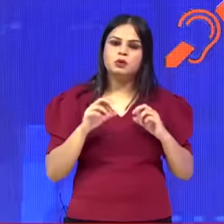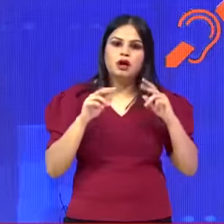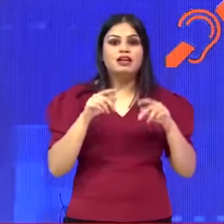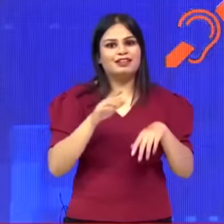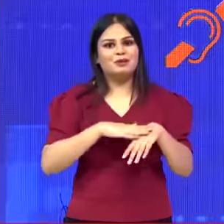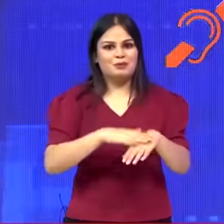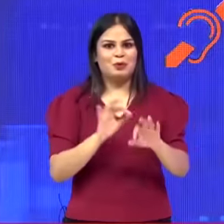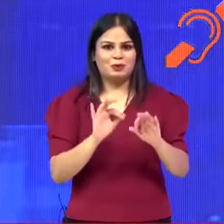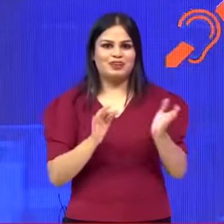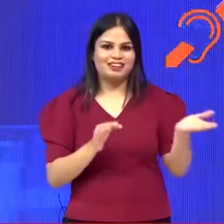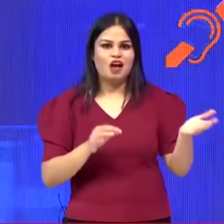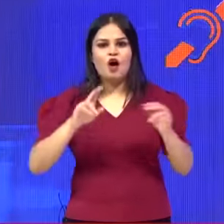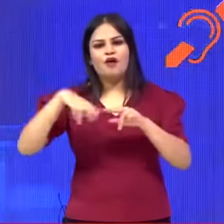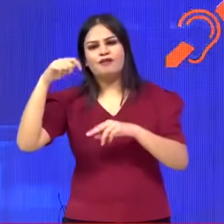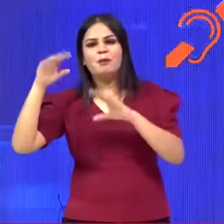एक्सपीरियंस।